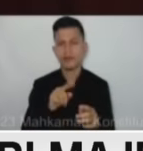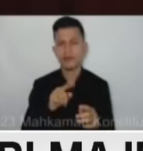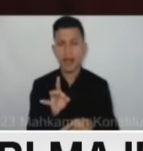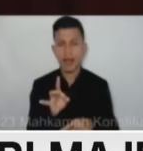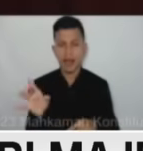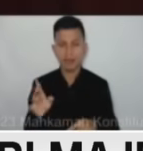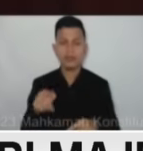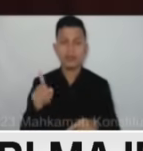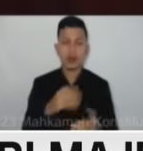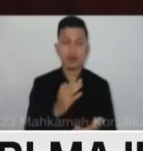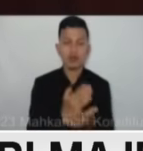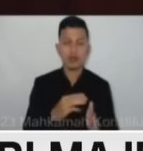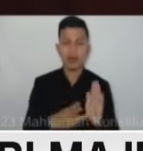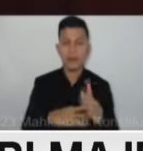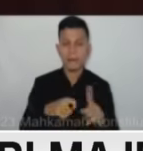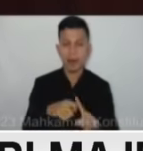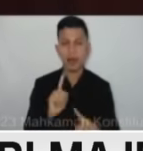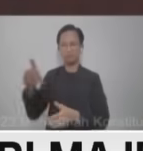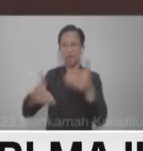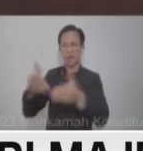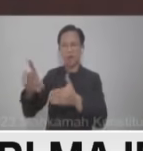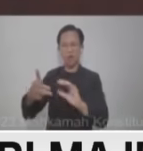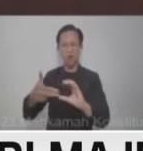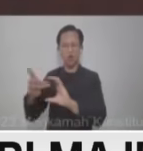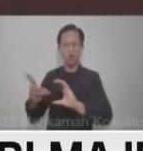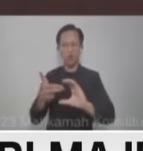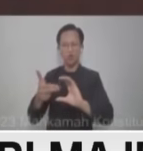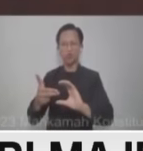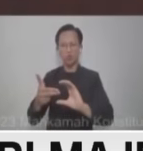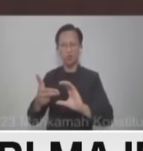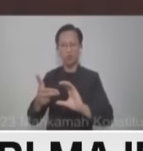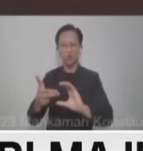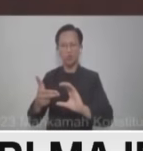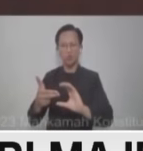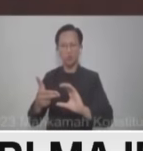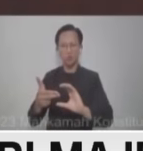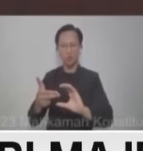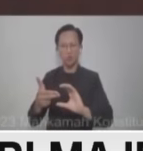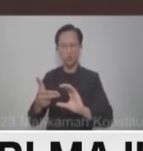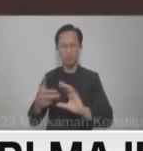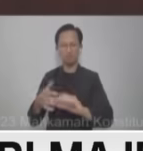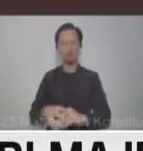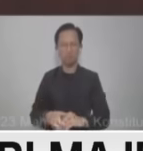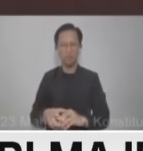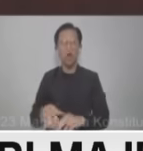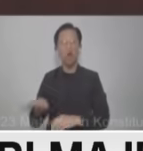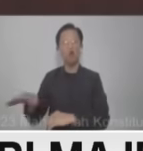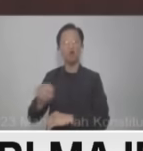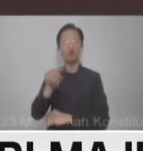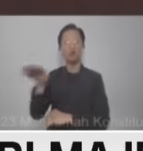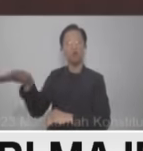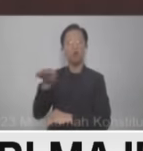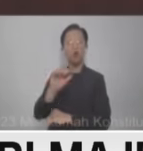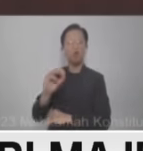demikian tetapi MK mampu bangkit menunjukkan komitmen e sebagai penjaga konstitusi dan demokrasi dan